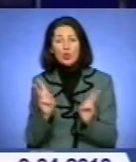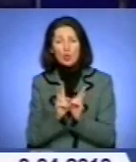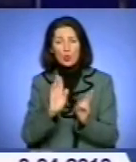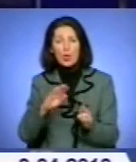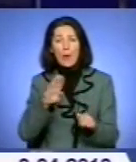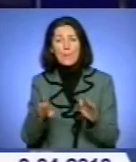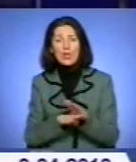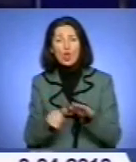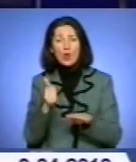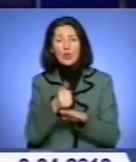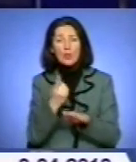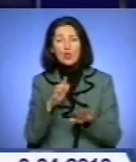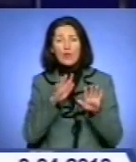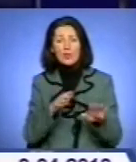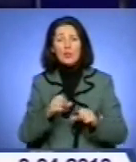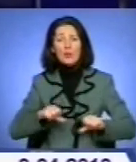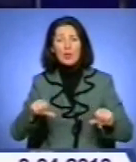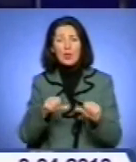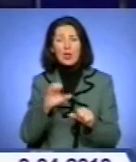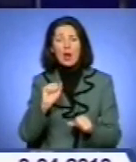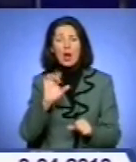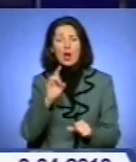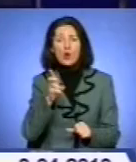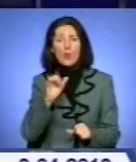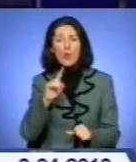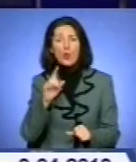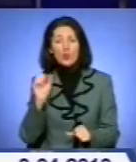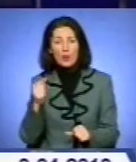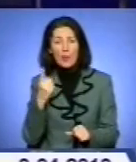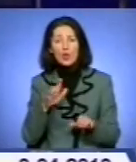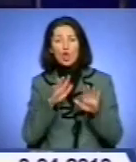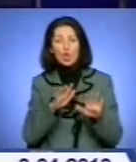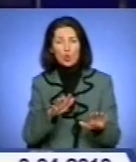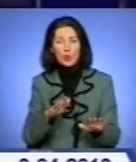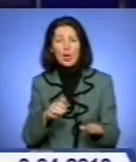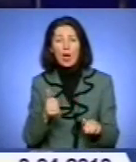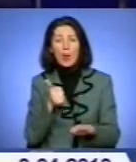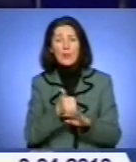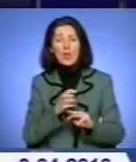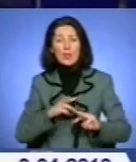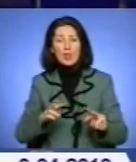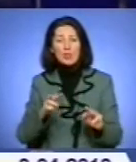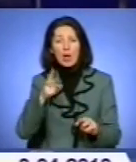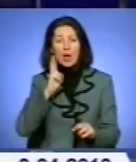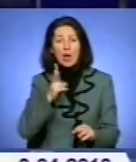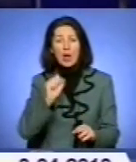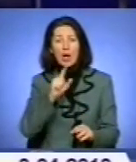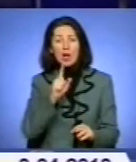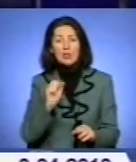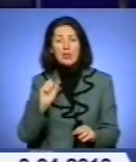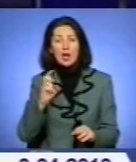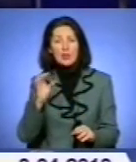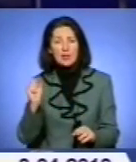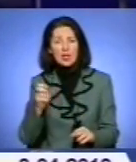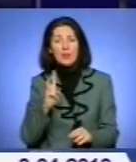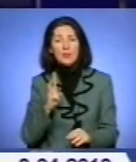першого віце-прем'єра України Сергія Арбузова та першого заступника прем'єр-міністра Казахстану Бакиджана Сагинтаєва. Крім